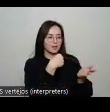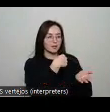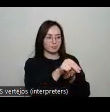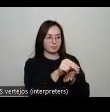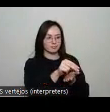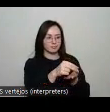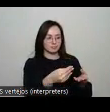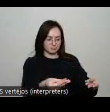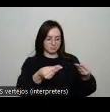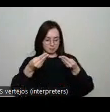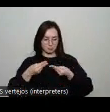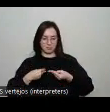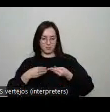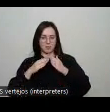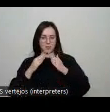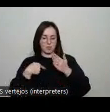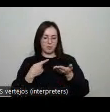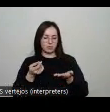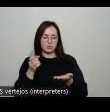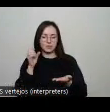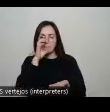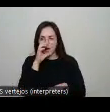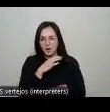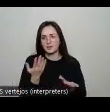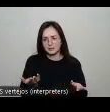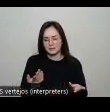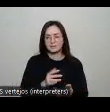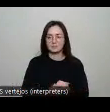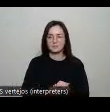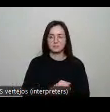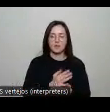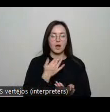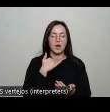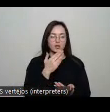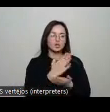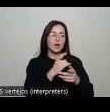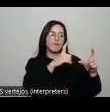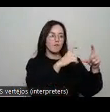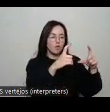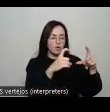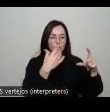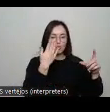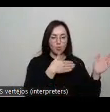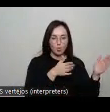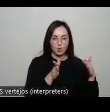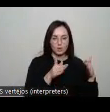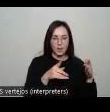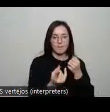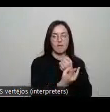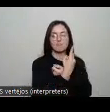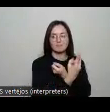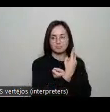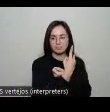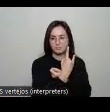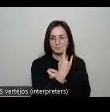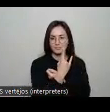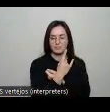panašiai. Na, bet dabar fotografuojama. Ir žinote, yra tam tikrų apgaulių. Ir aš jau susidūriau su to, kad,